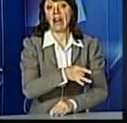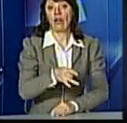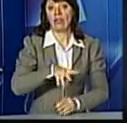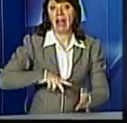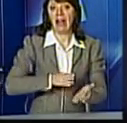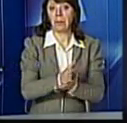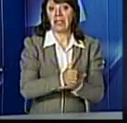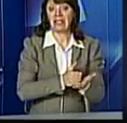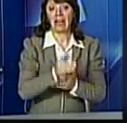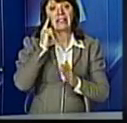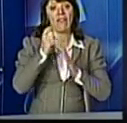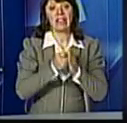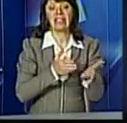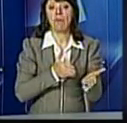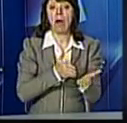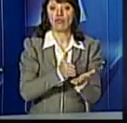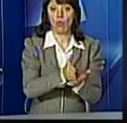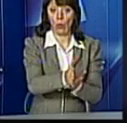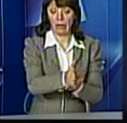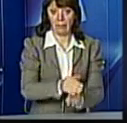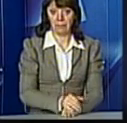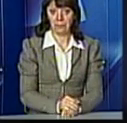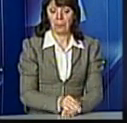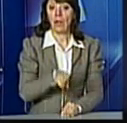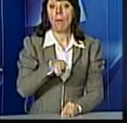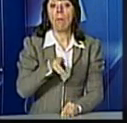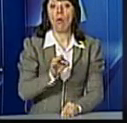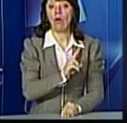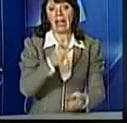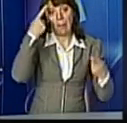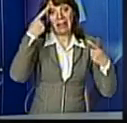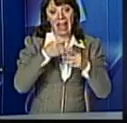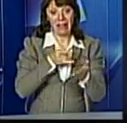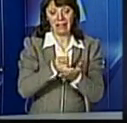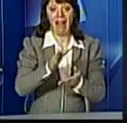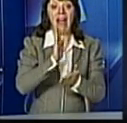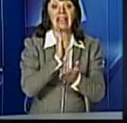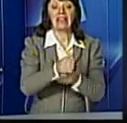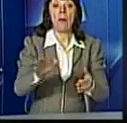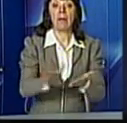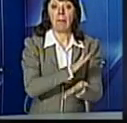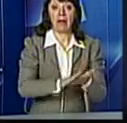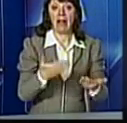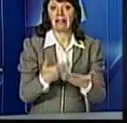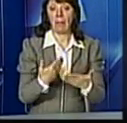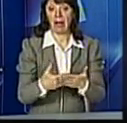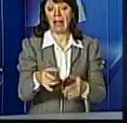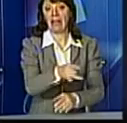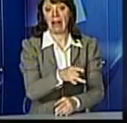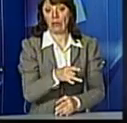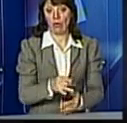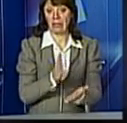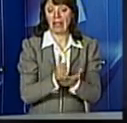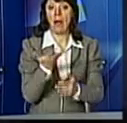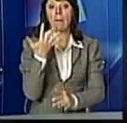адміністраціях визначені маршрути е по яким ця техніка саме їде і прибирає тобто наприклад в районі є